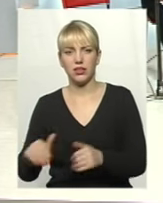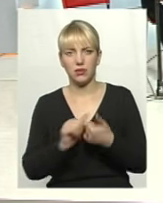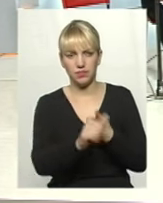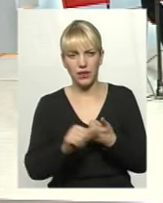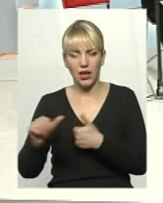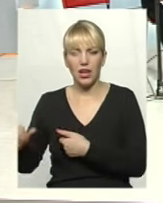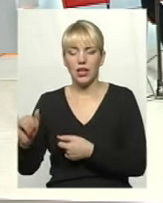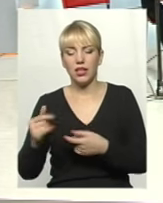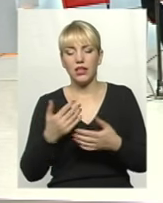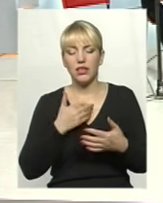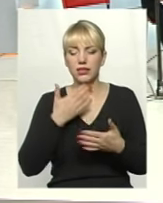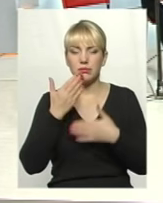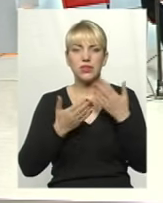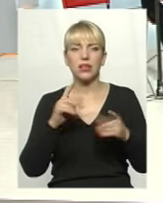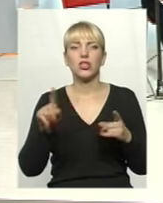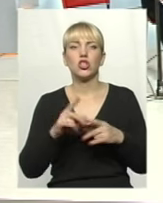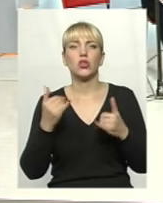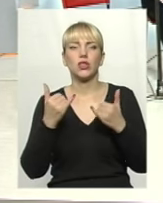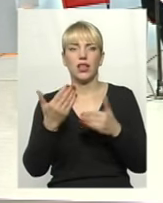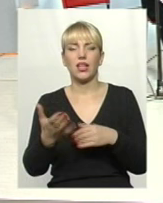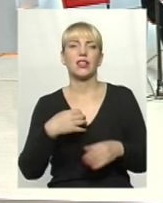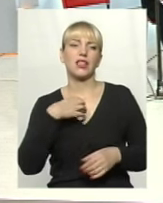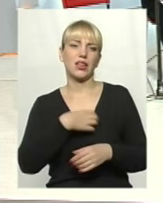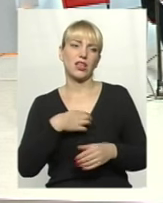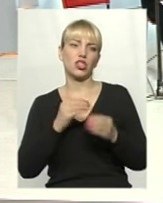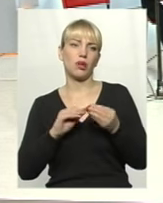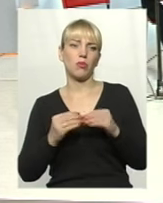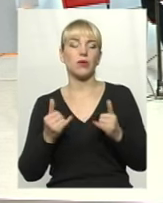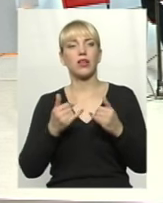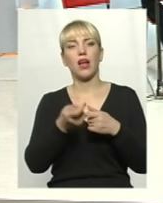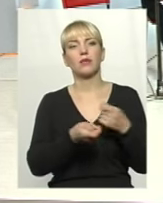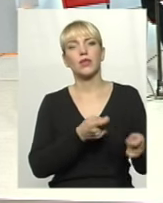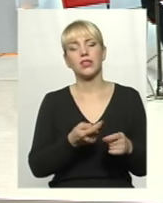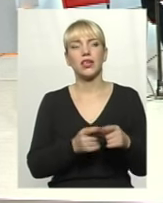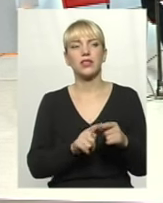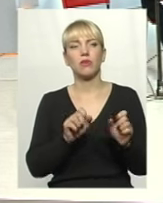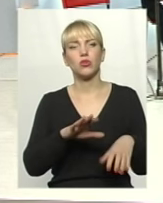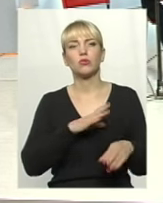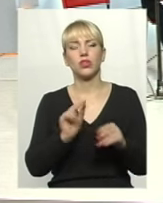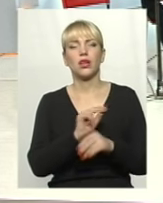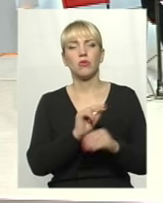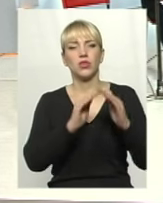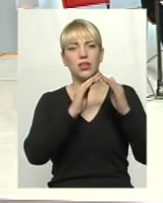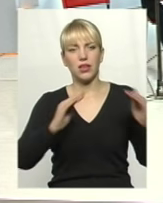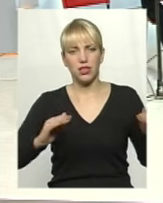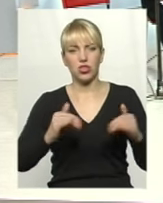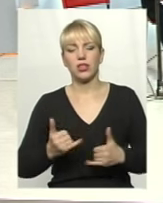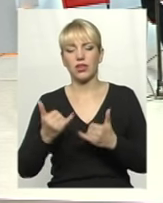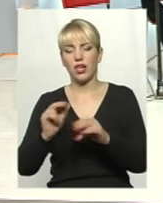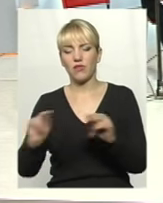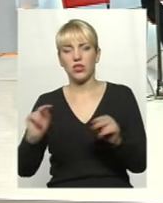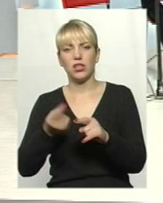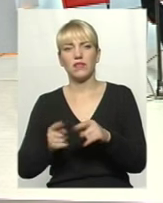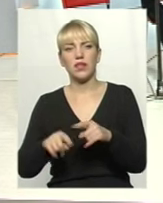попитатися встановити, що для них буде стратегічною проблемою, то, скажімо, для адміністрації це може бути там ремонт криші. Для вчителів це